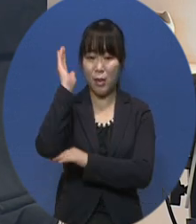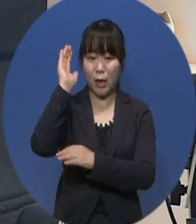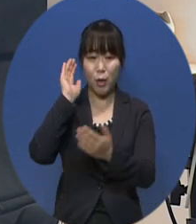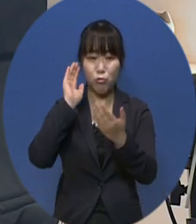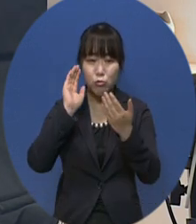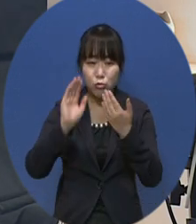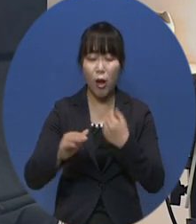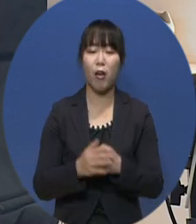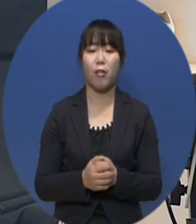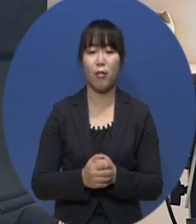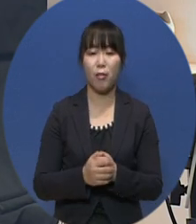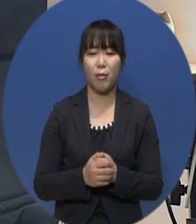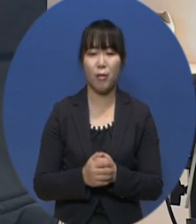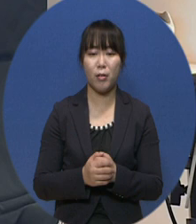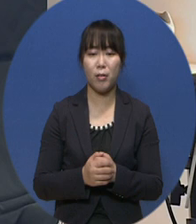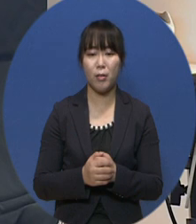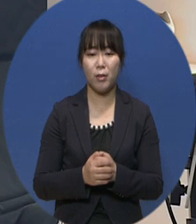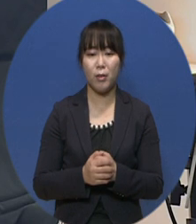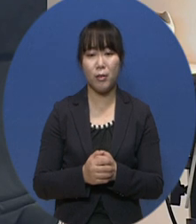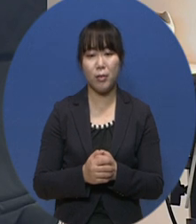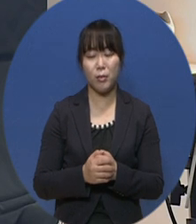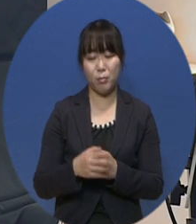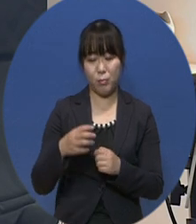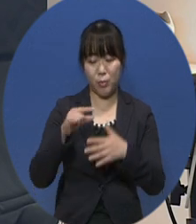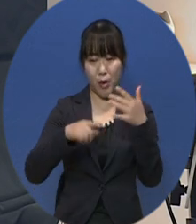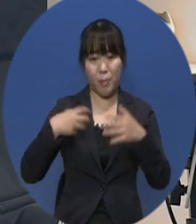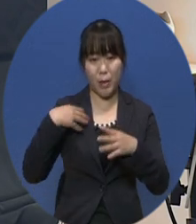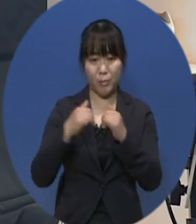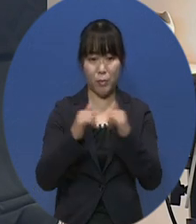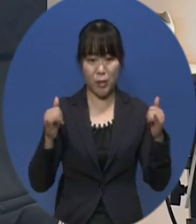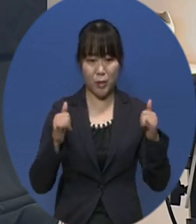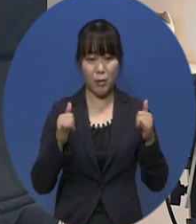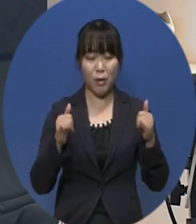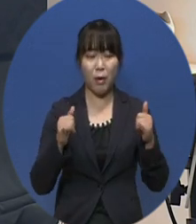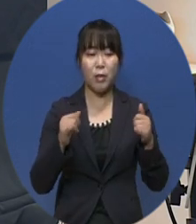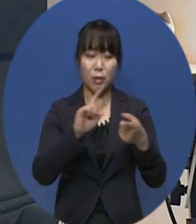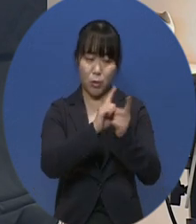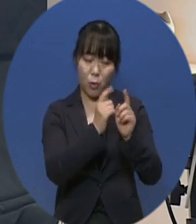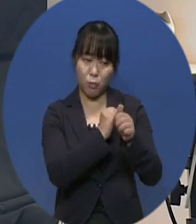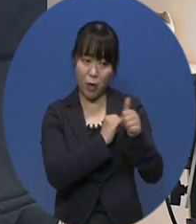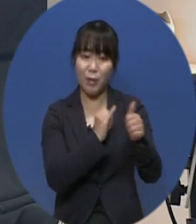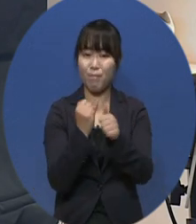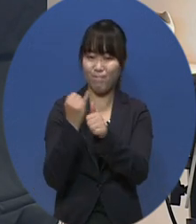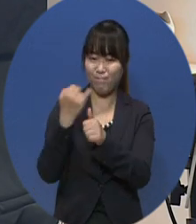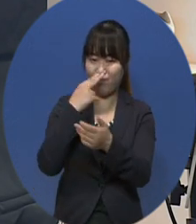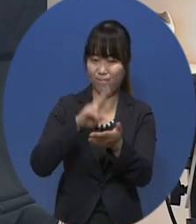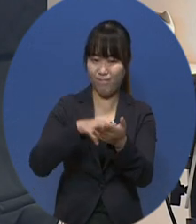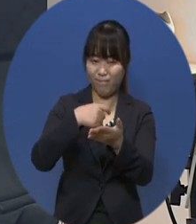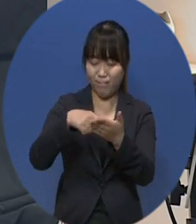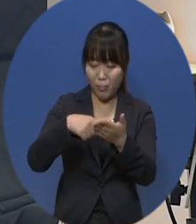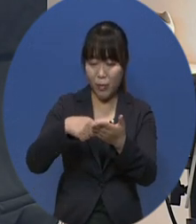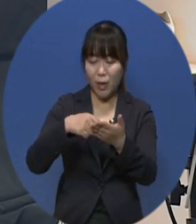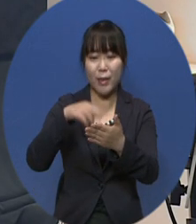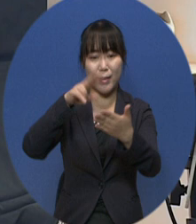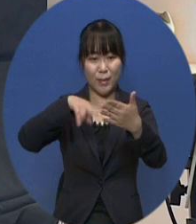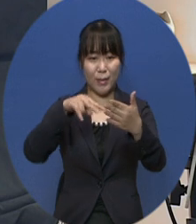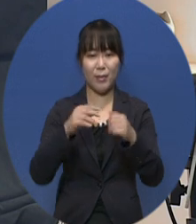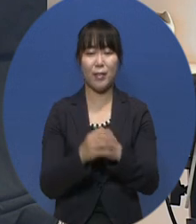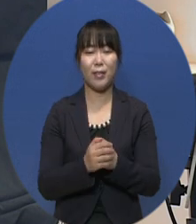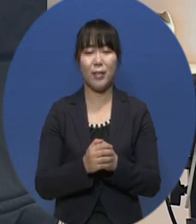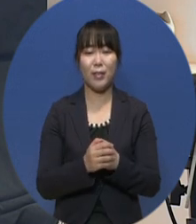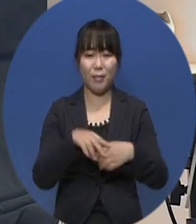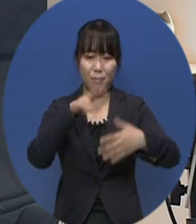나면 뒤에 이제 그 진행하시는 분이 이제 배우자에게 편지 쓰기를 하고 낭독 시간이 네. 있어요. 그러면 낭독 시간에